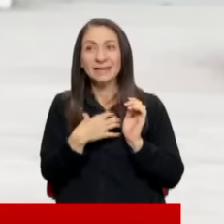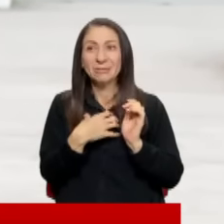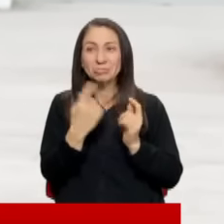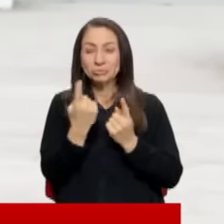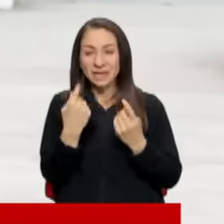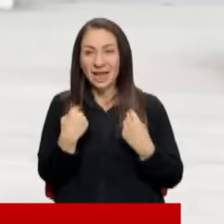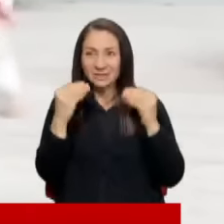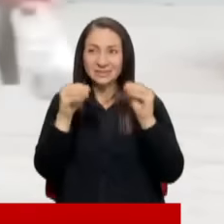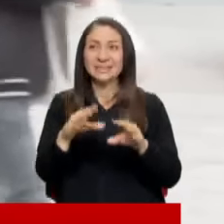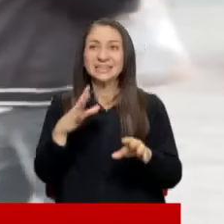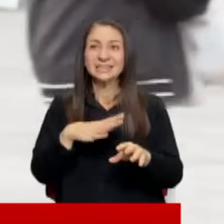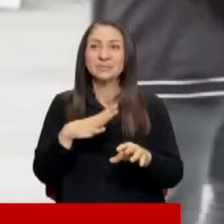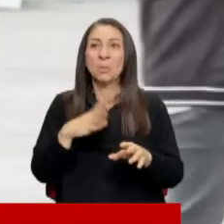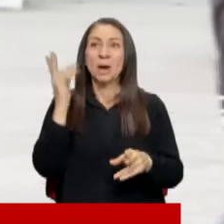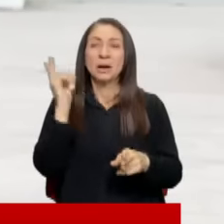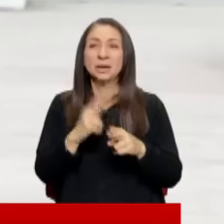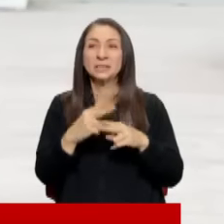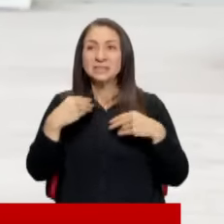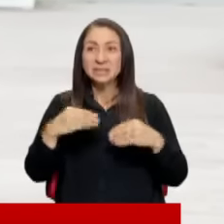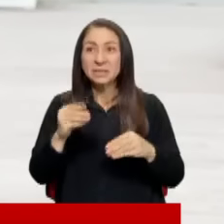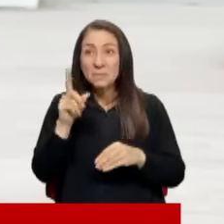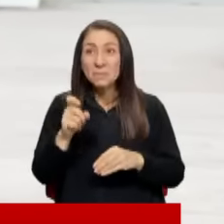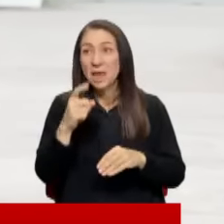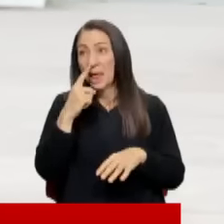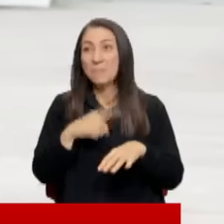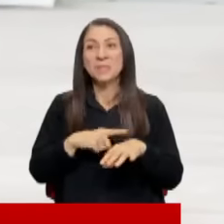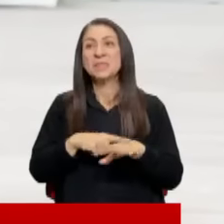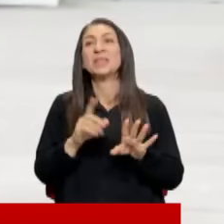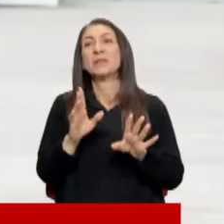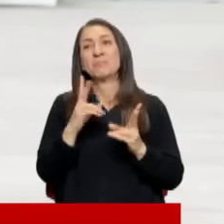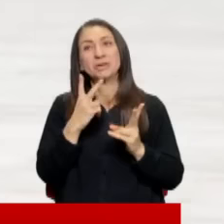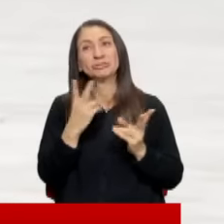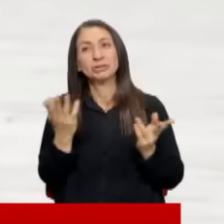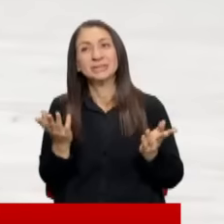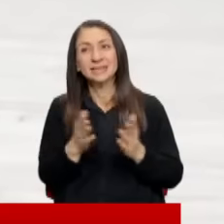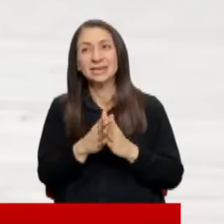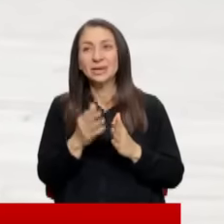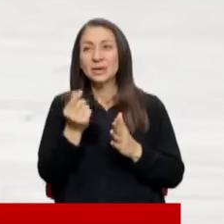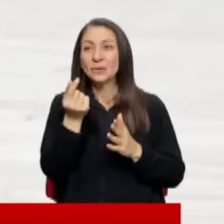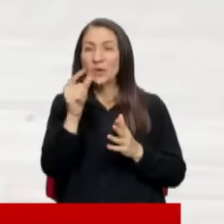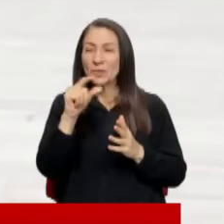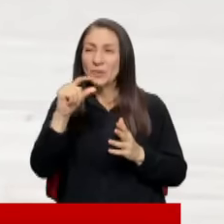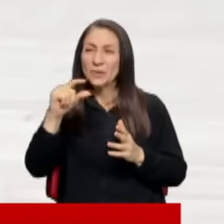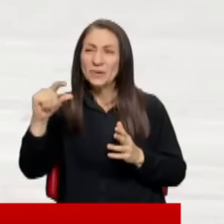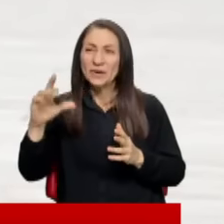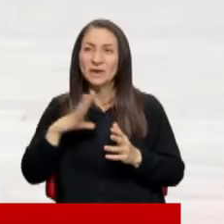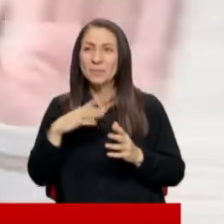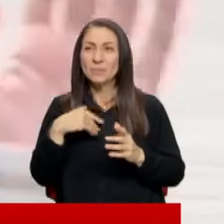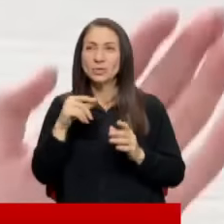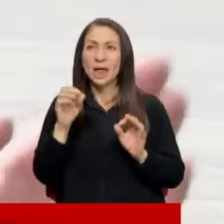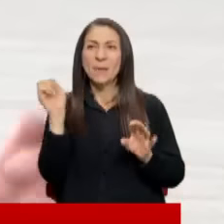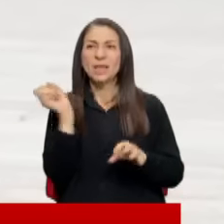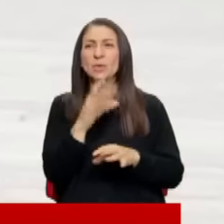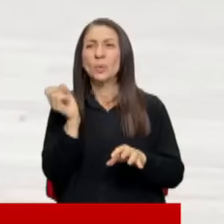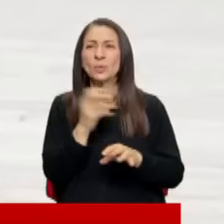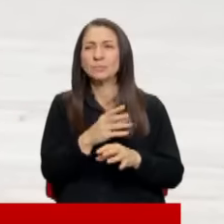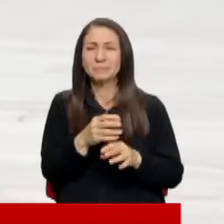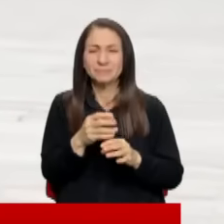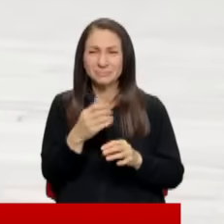şeyler getirmek istedim ama hemen böyle satabilir miyim emin olamadım yani açıkçası. Küçük objeler var. Ben zaten böyle şeyleri hep atıyorum